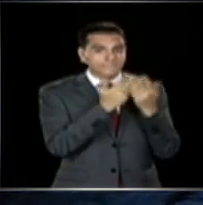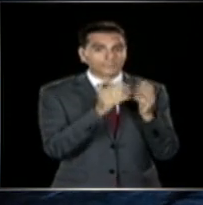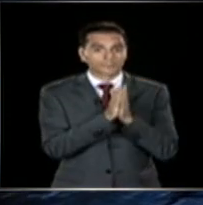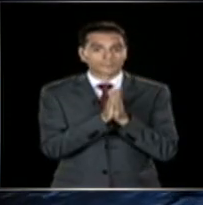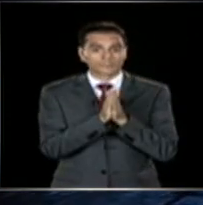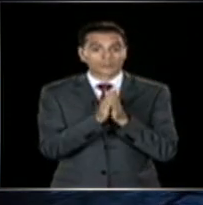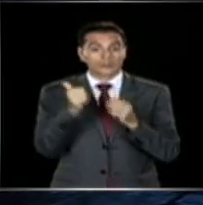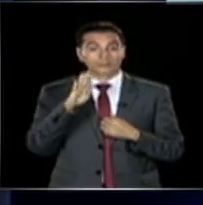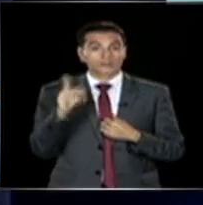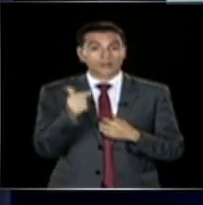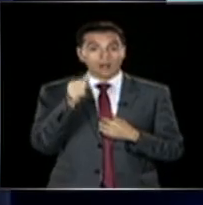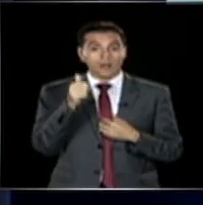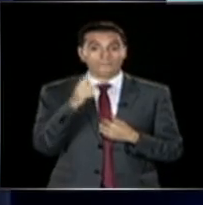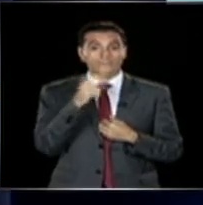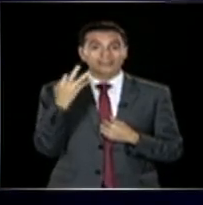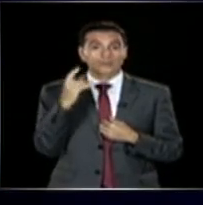إسراء البرعي.